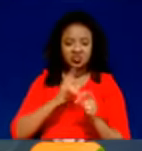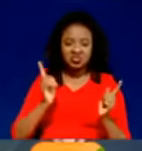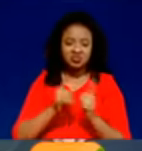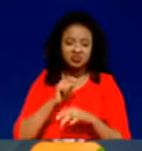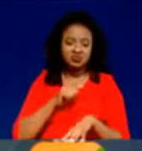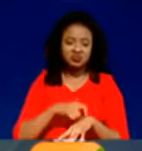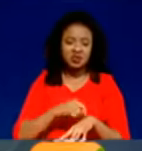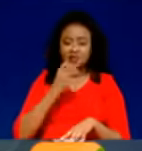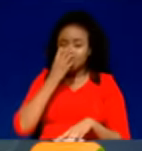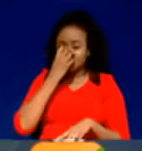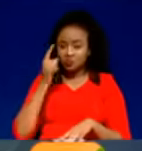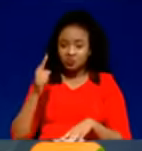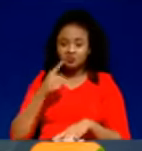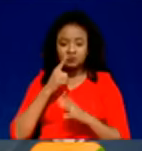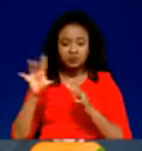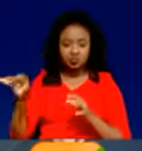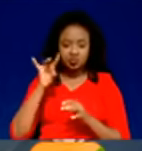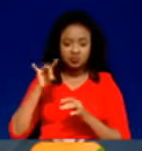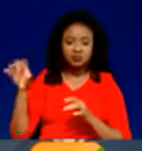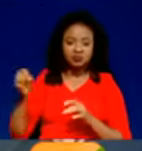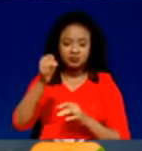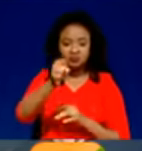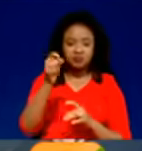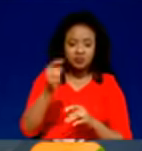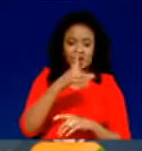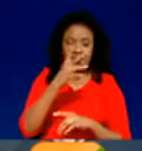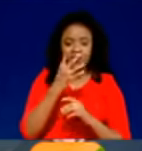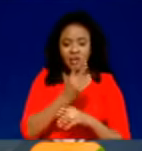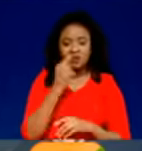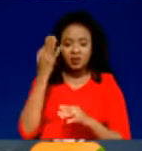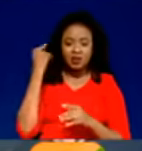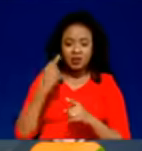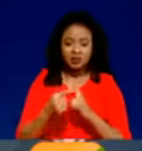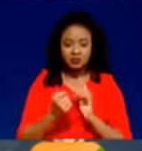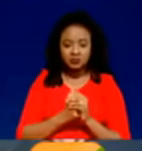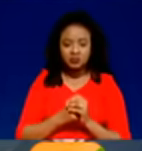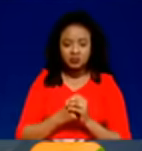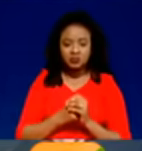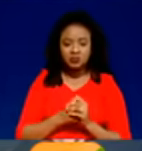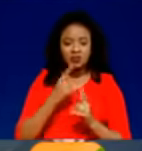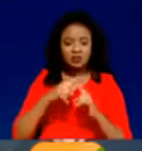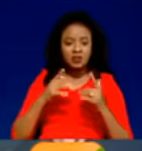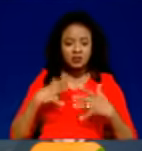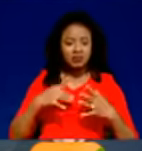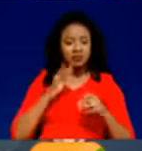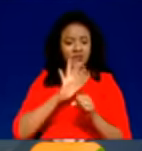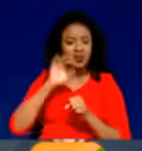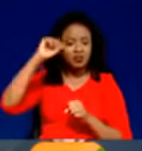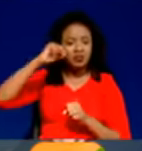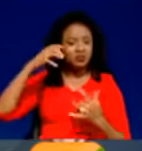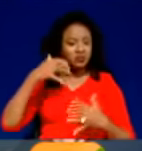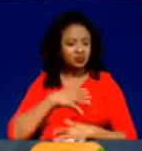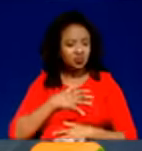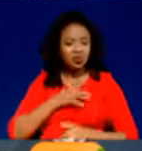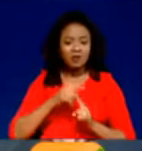huu. Rais William Ruto alimteua kama jenerali mwezi Aprili mwaka uliopita, kwenye hatua iliyowashangaza wadadisi wa kisiasa. Hata hivyo,